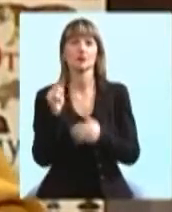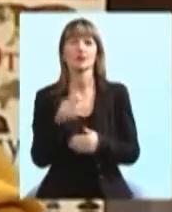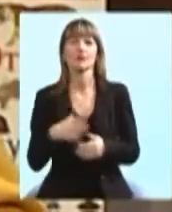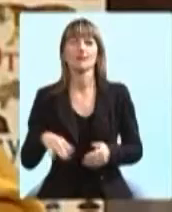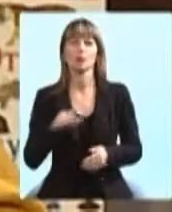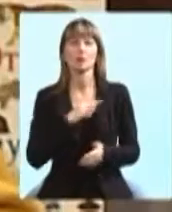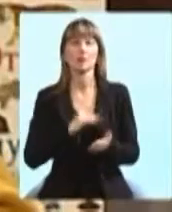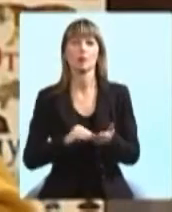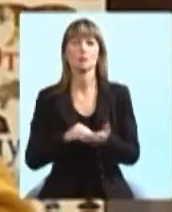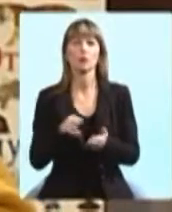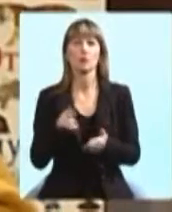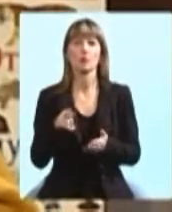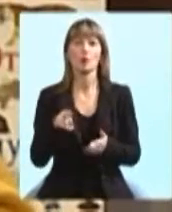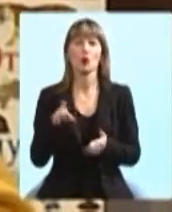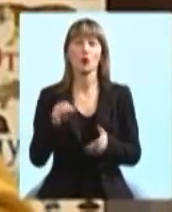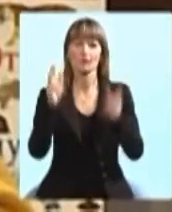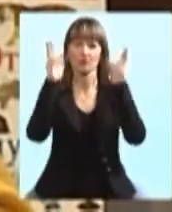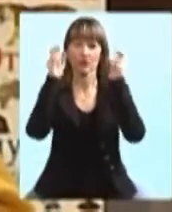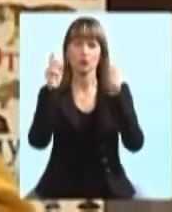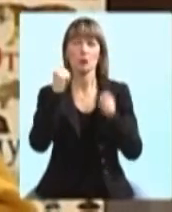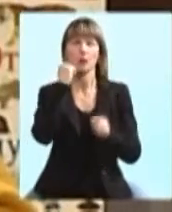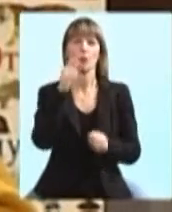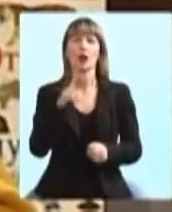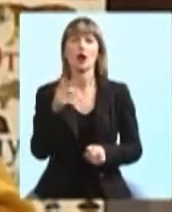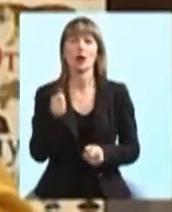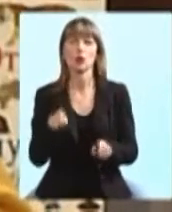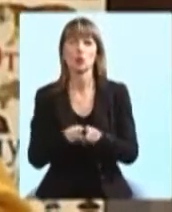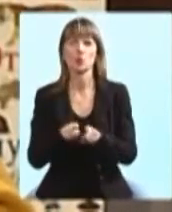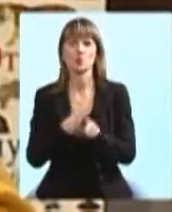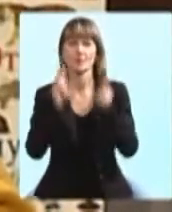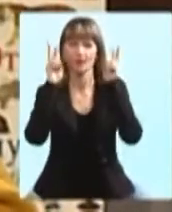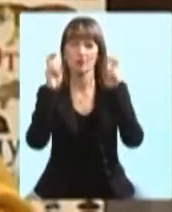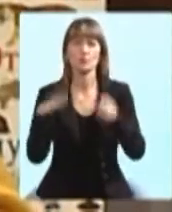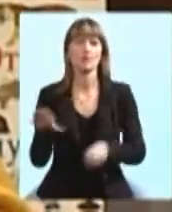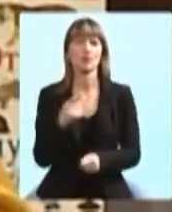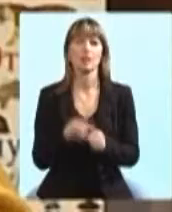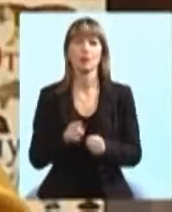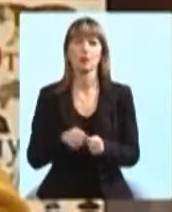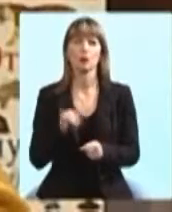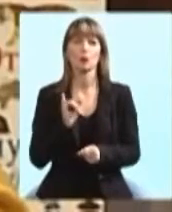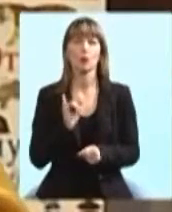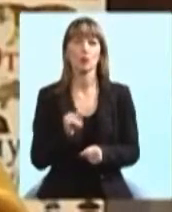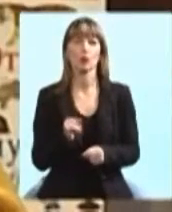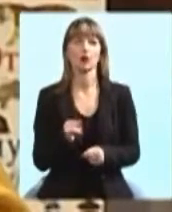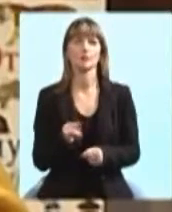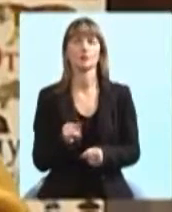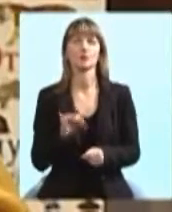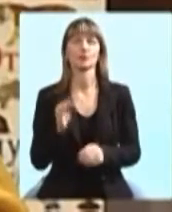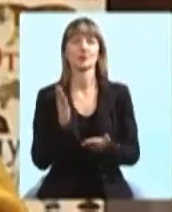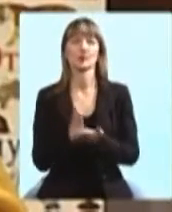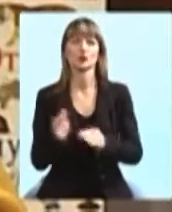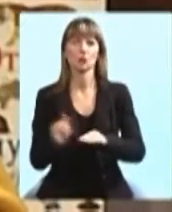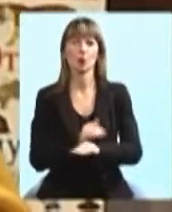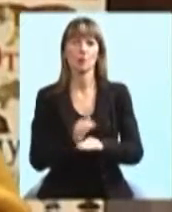было только написано про ведьм, что это плохие, там, Баба Яга — это что же ведьма, это все плохо, там. Ну, конечно, есть добрая